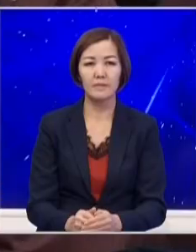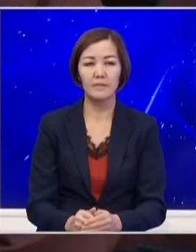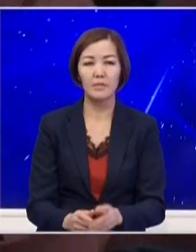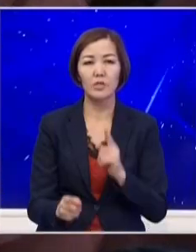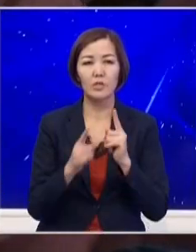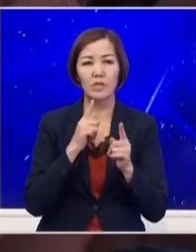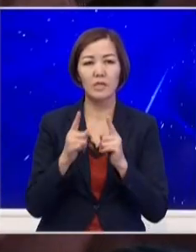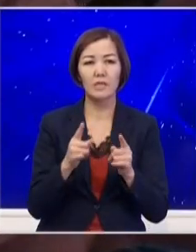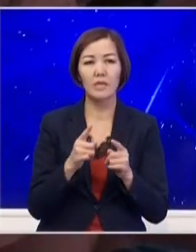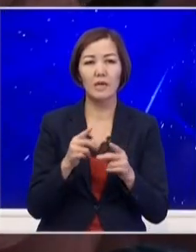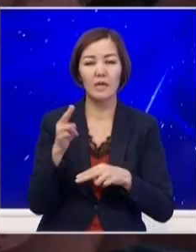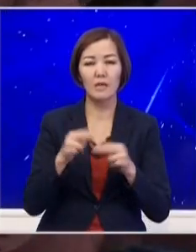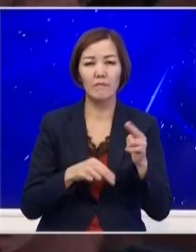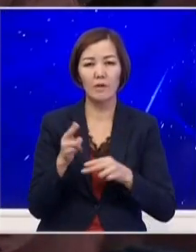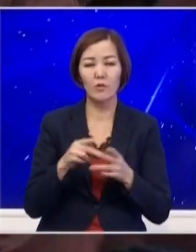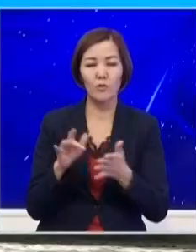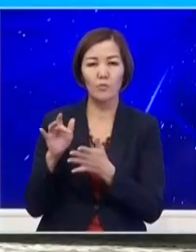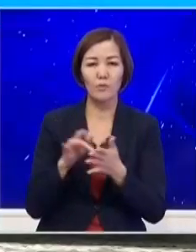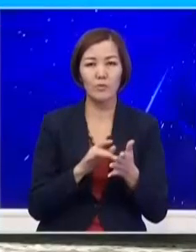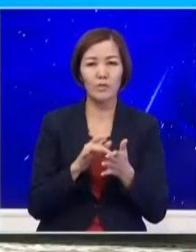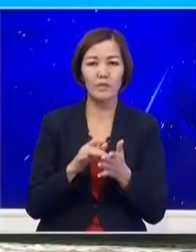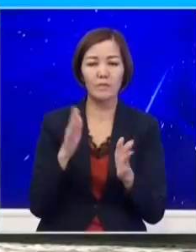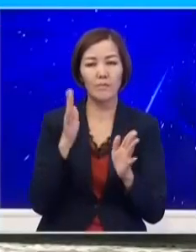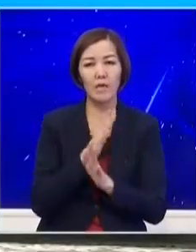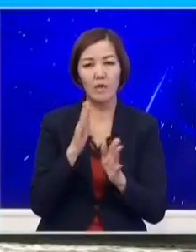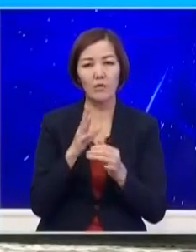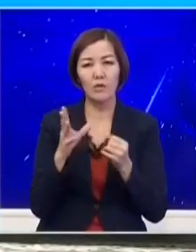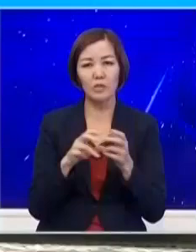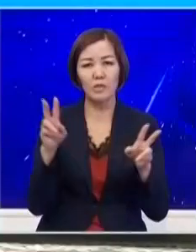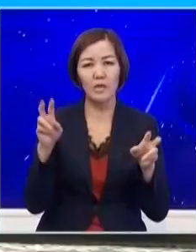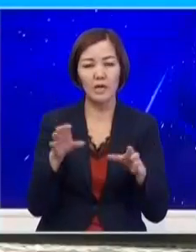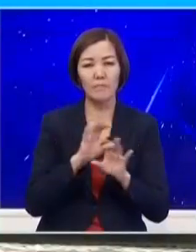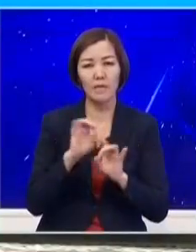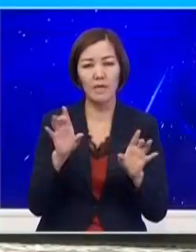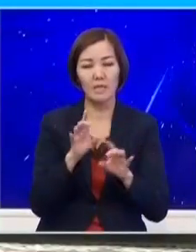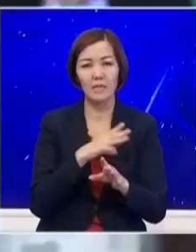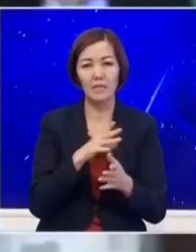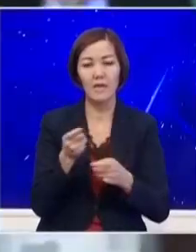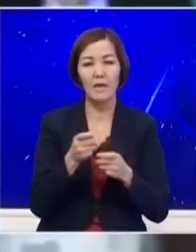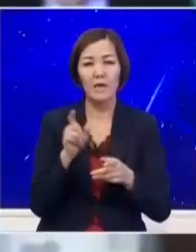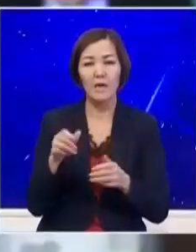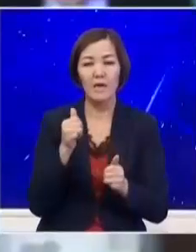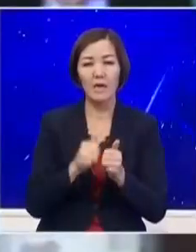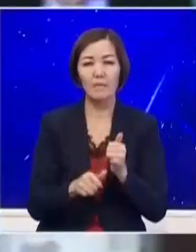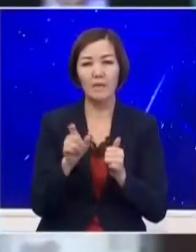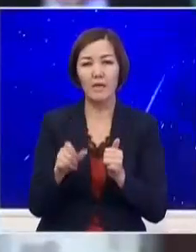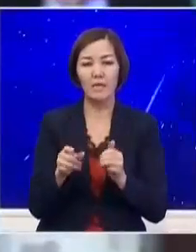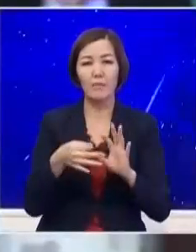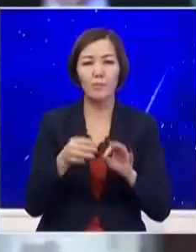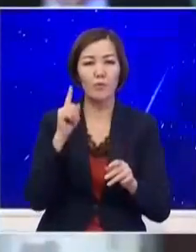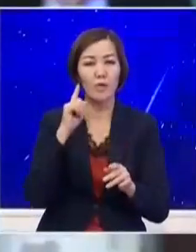Жиында аудандағы инфрақұрылым, туризм, экология, жер мәселелері көтерілді. Марат Сұлтанғазиев әрбір тұрғынды мұқият